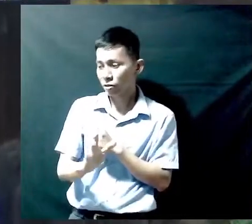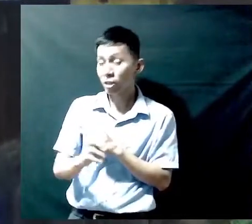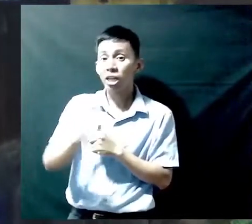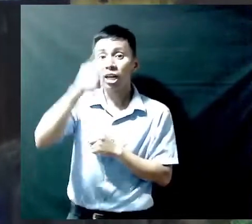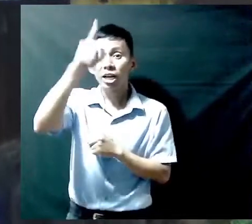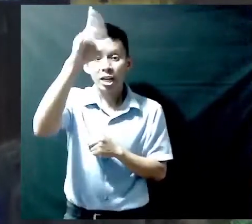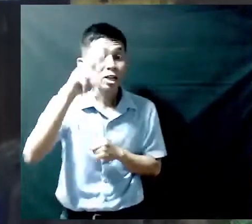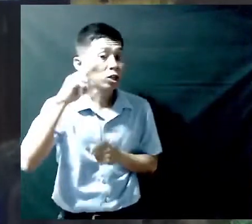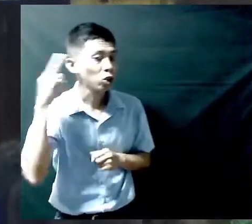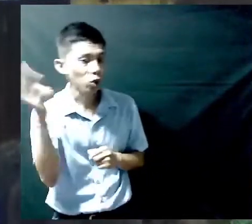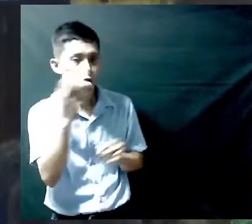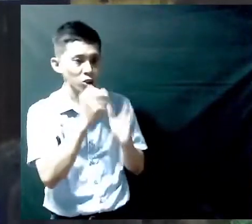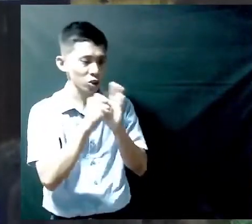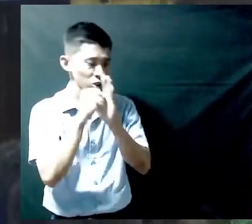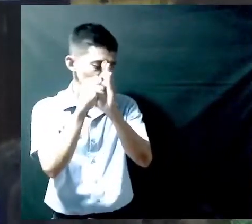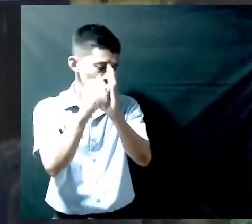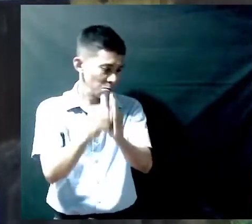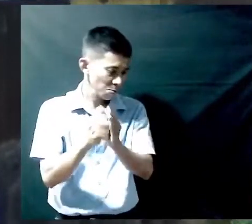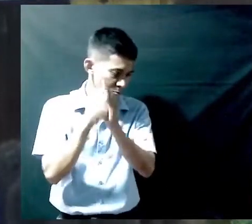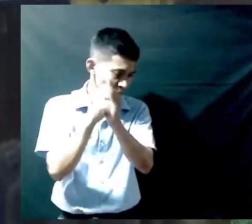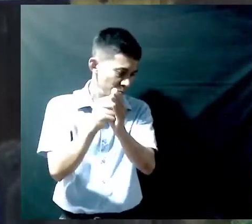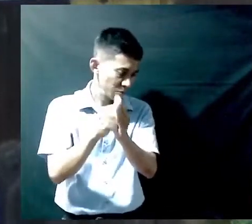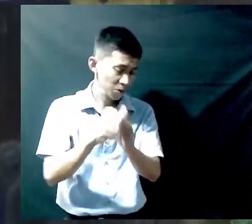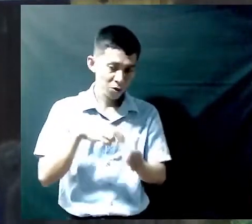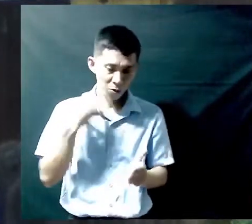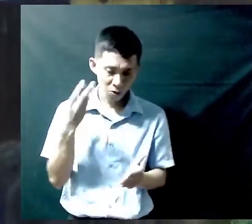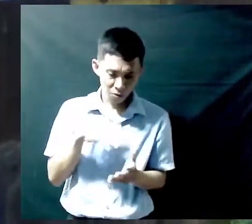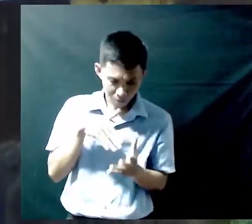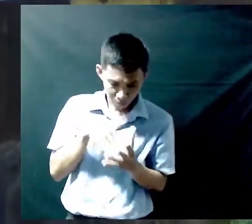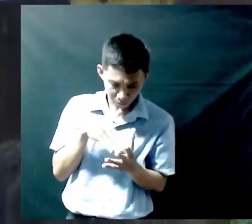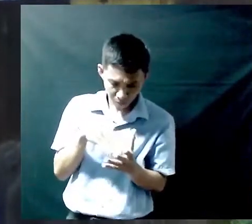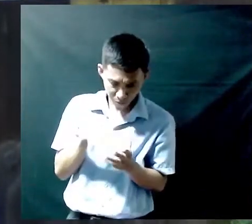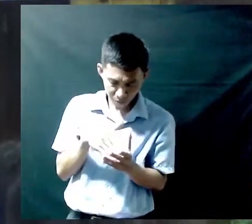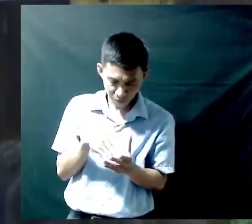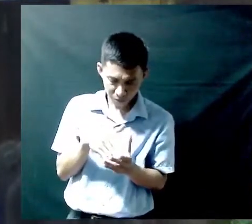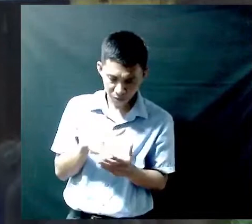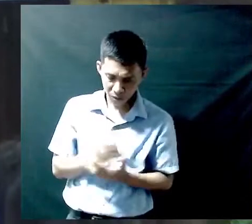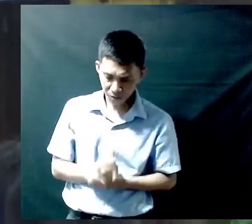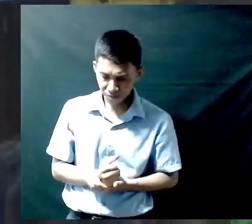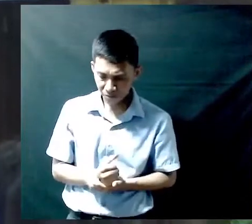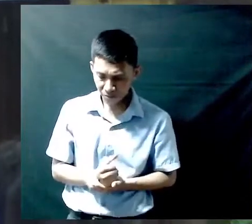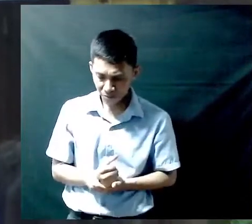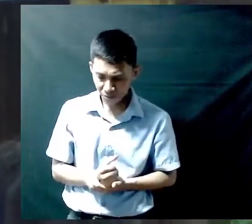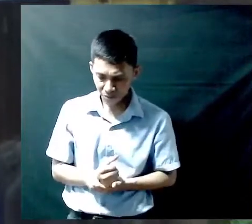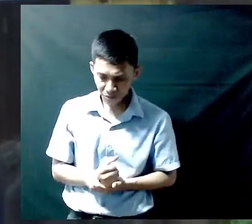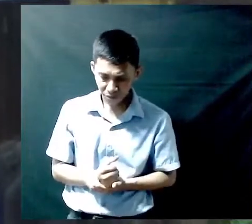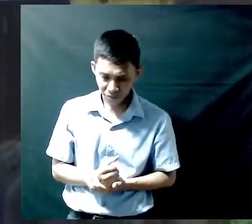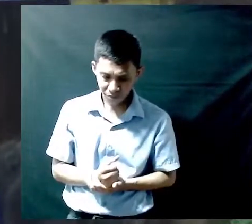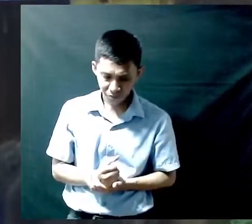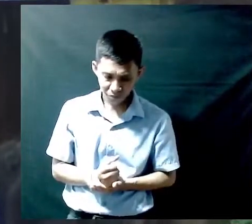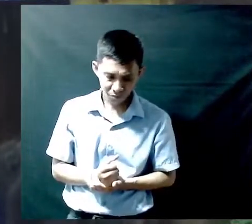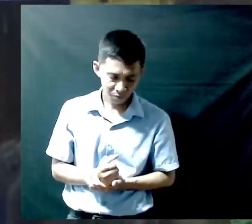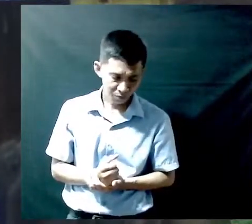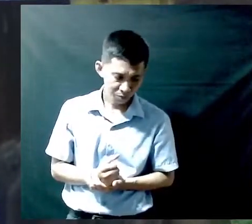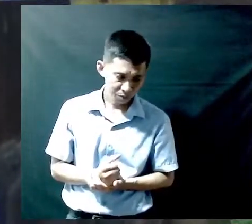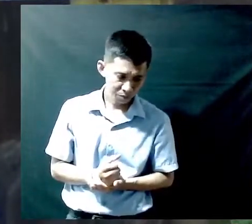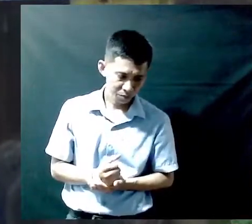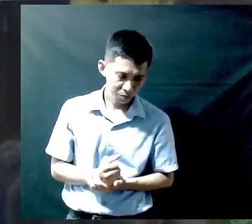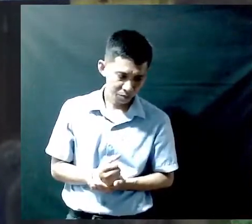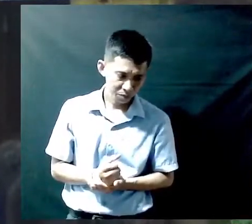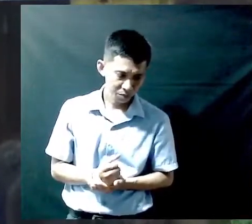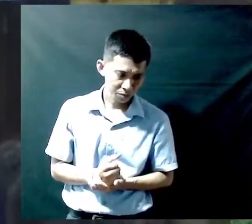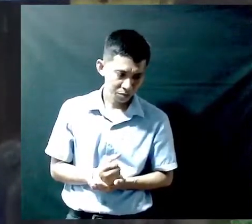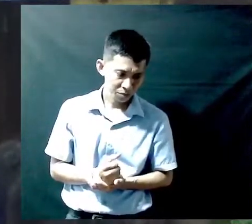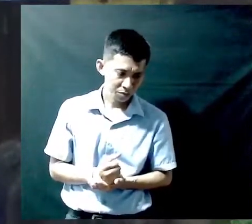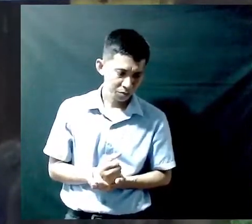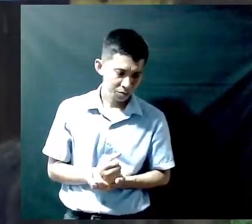nakita. Na sana, habang pinag-aaralan natin, tingnan mo, nasa akin ba yun? Now, apat po